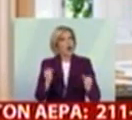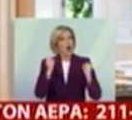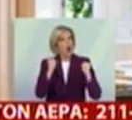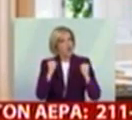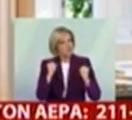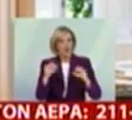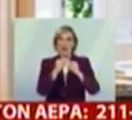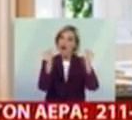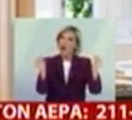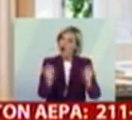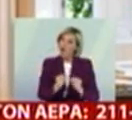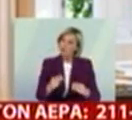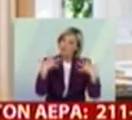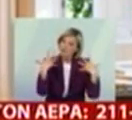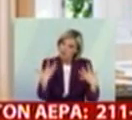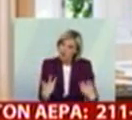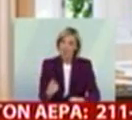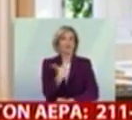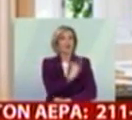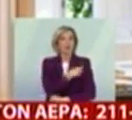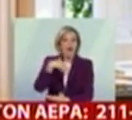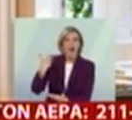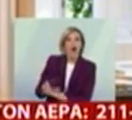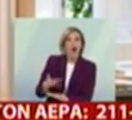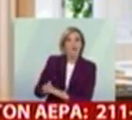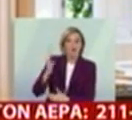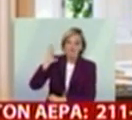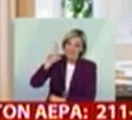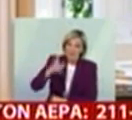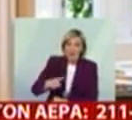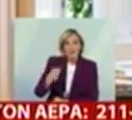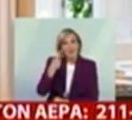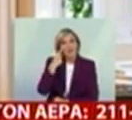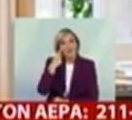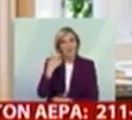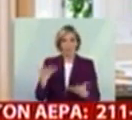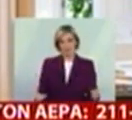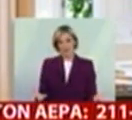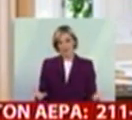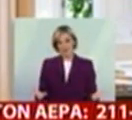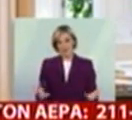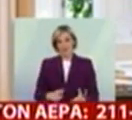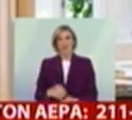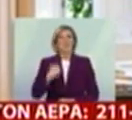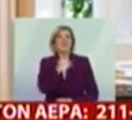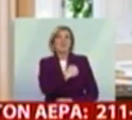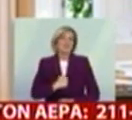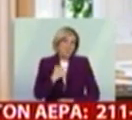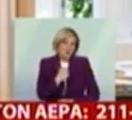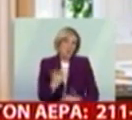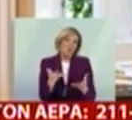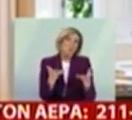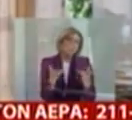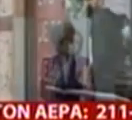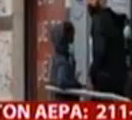στο λογαριασμό που θα μας έρθει θα είναι πάλι φουσκωμένος. Να τα πείτε, να τα ακούσουν στην κυβέρνηση.